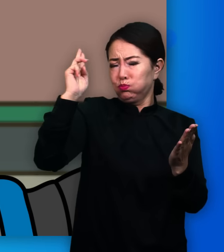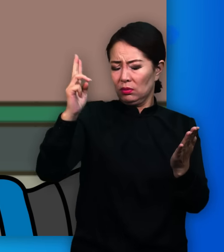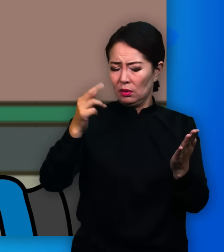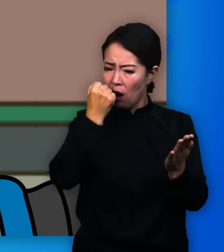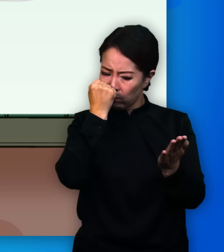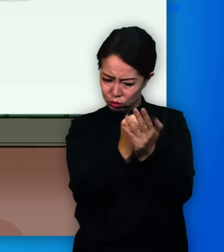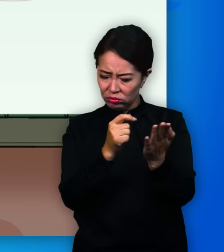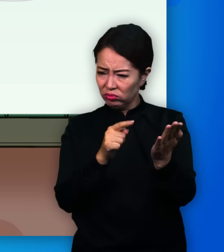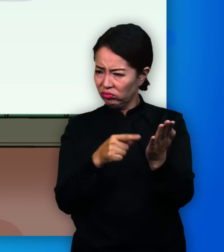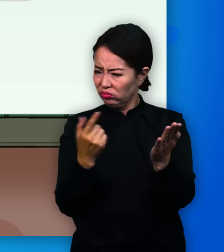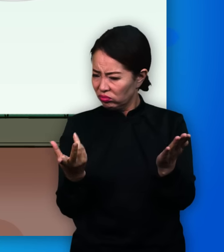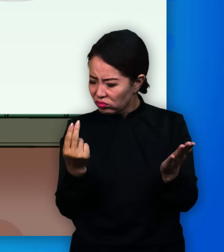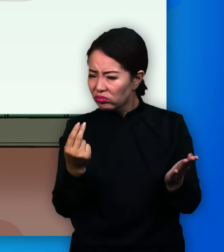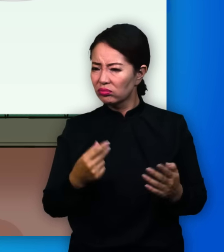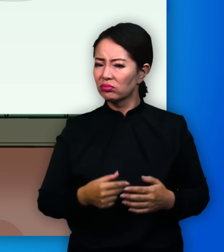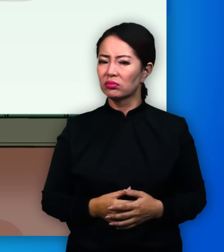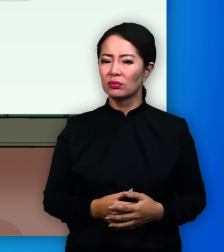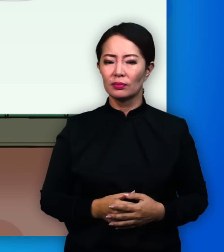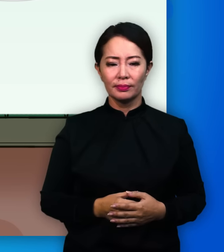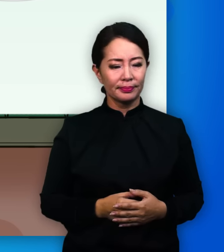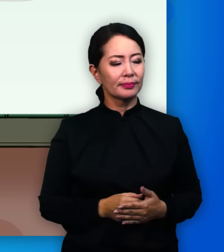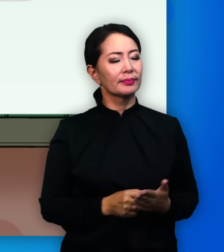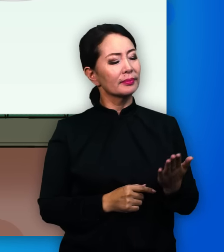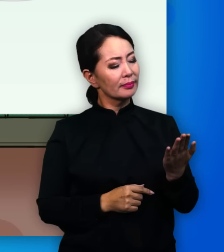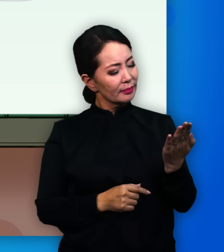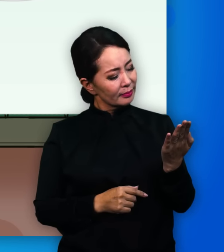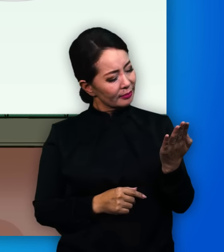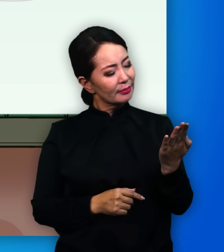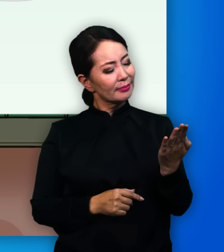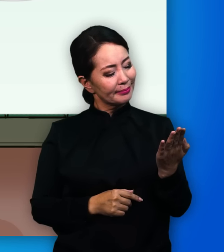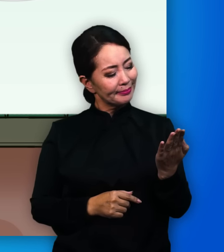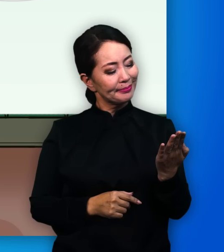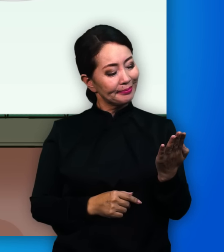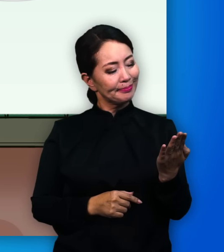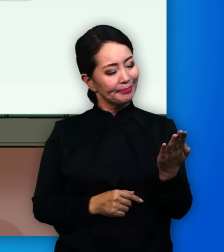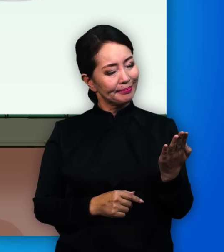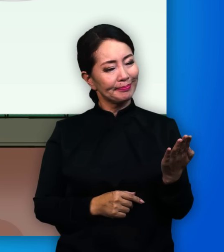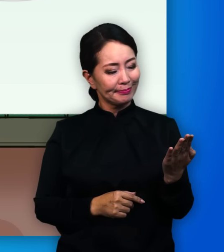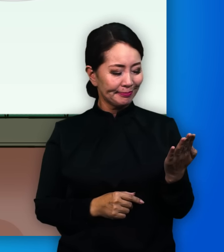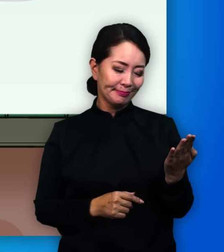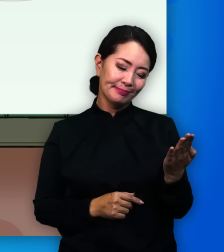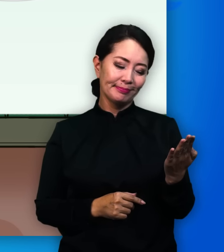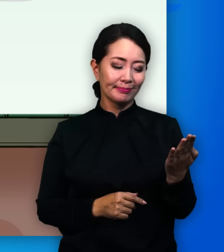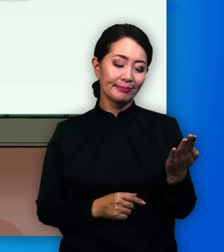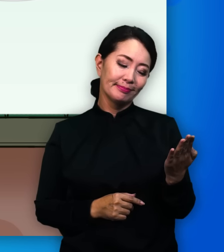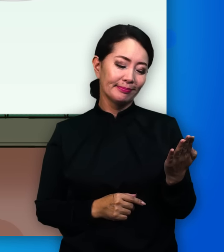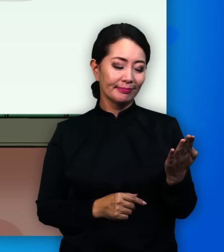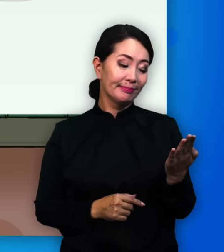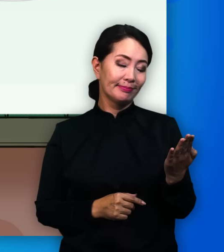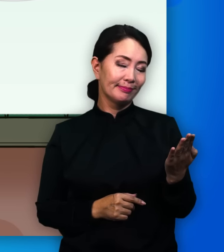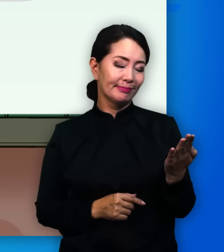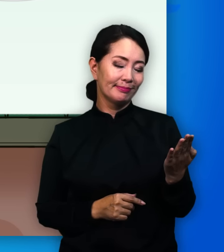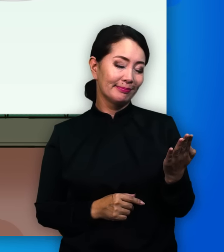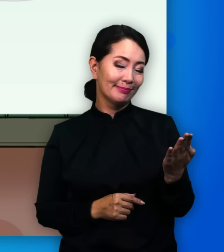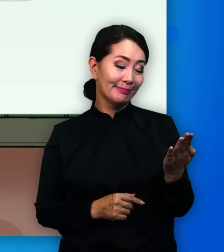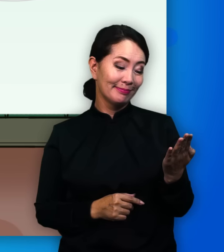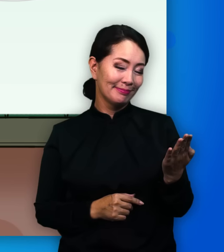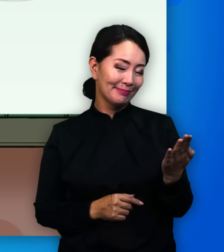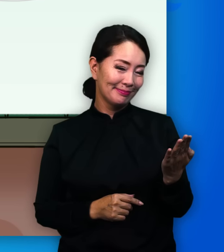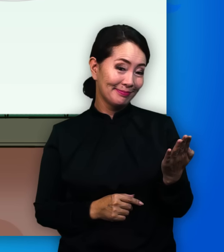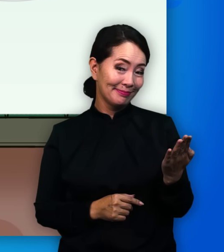болгоноон услав. Тэвдсэн хүнд тэвнээр туслав. Тэрэггүй хүнд үүрэн туслав. Салан